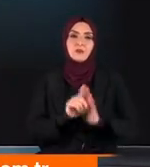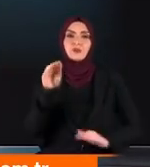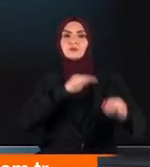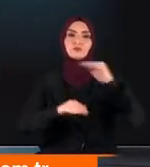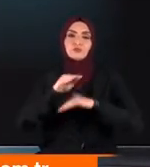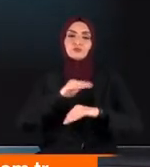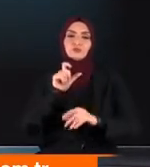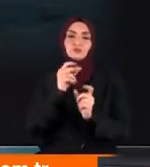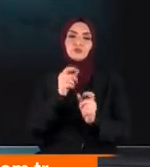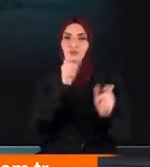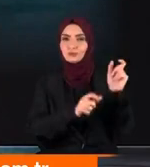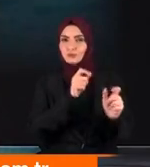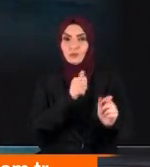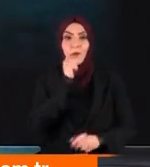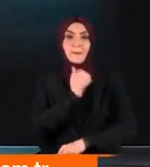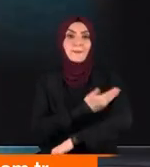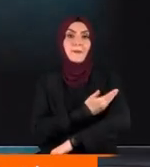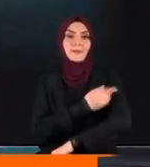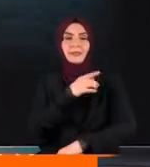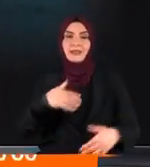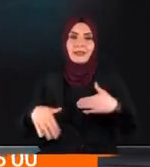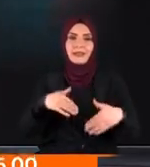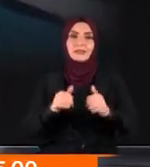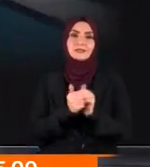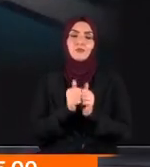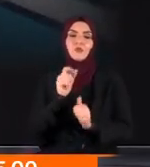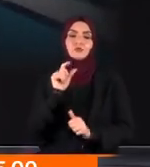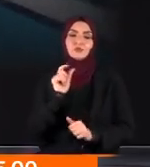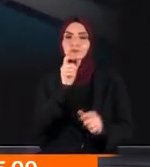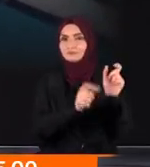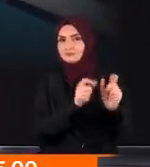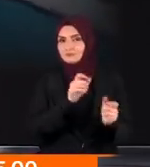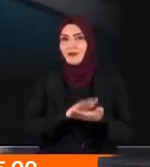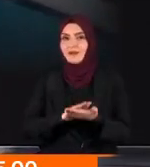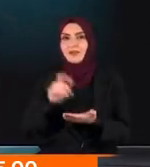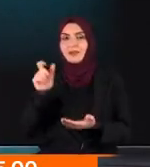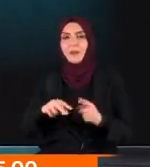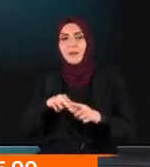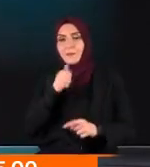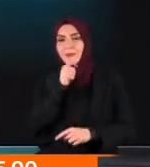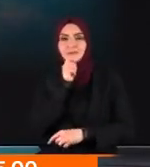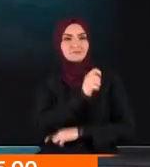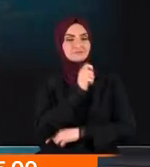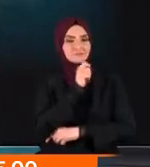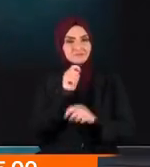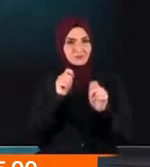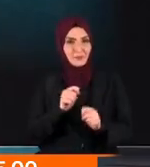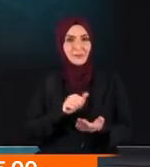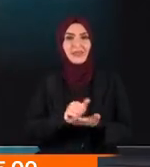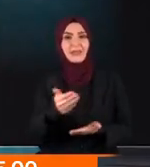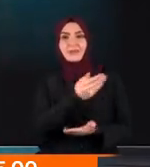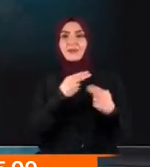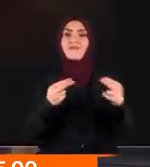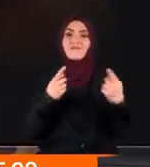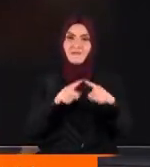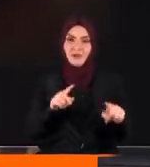paralimpik sporcularla. Altay Altuğ ve Murat Tuzcu mikrofon uzattı onlara. Hepsinin hikayesi farklı ama istekleri